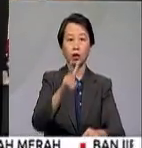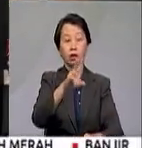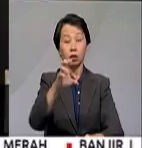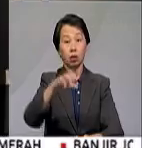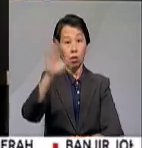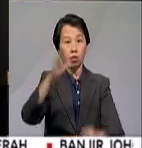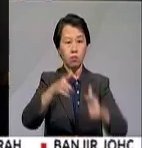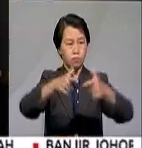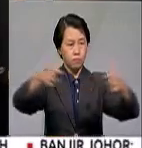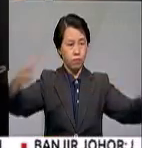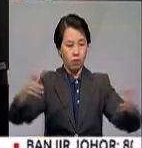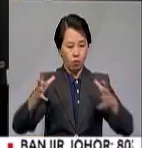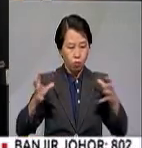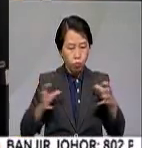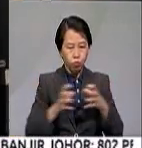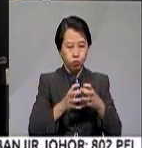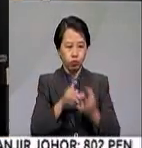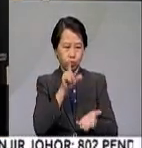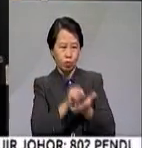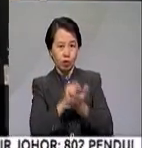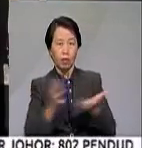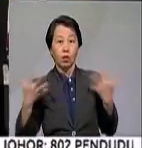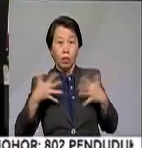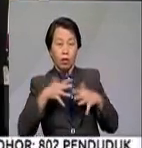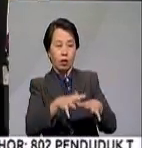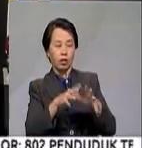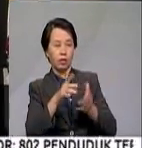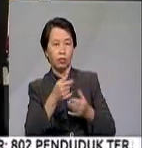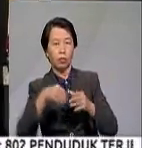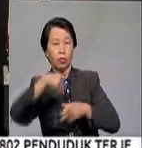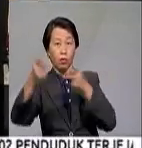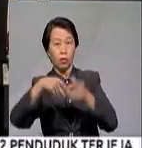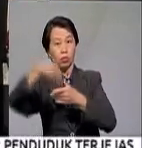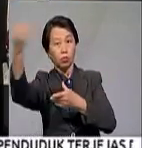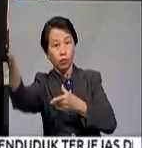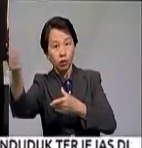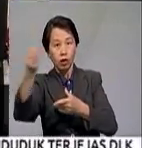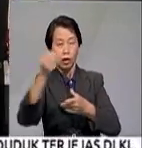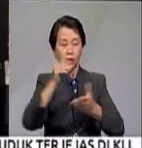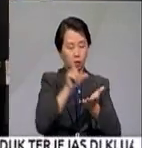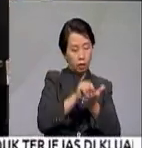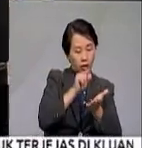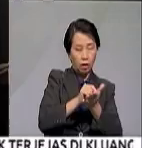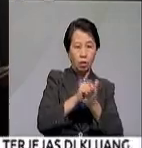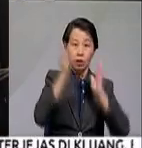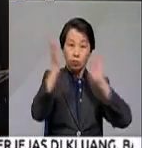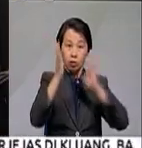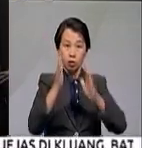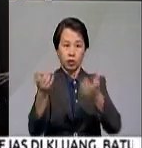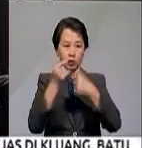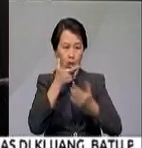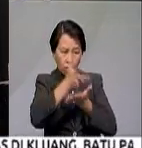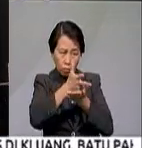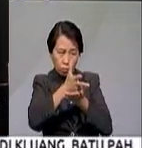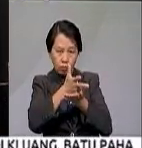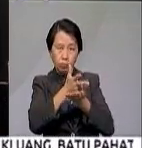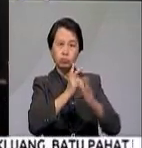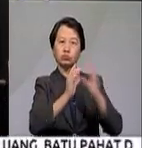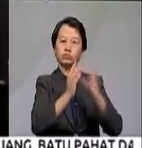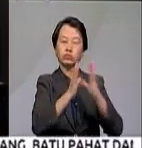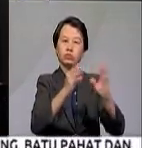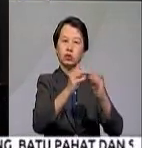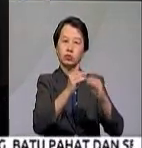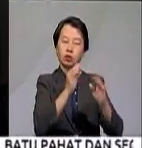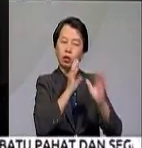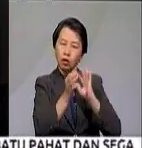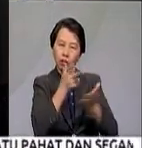of the biggest gathering I know of foreign and local journalists to cover a special event. And